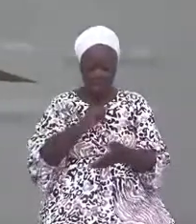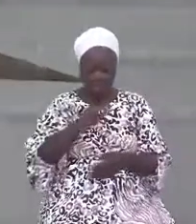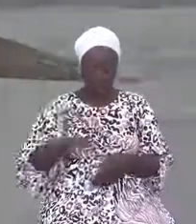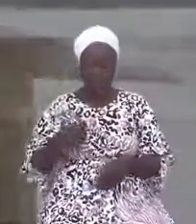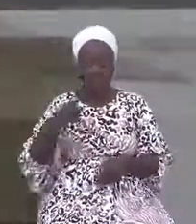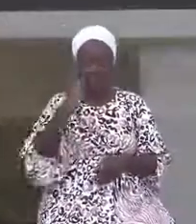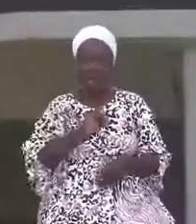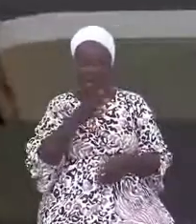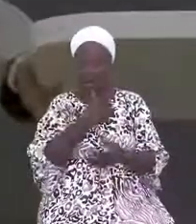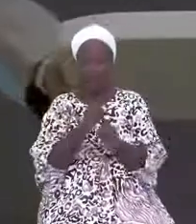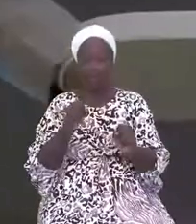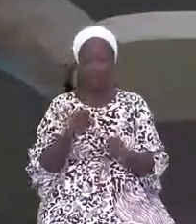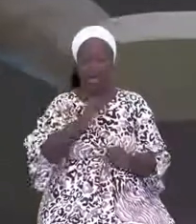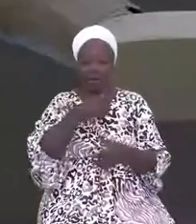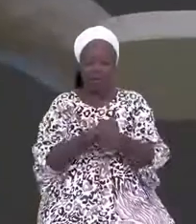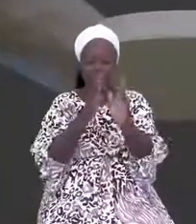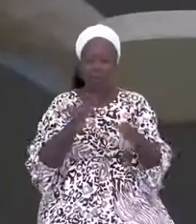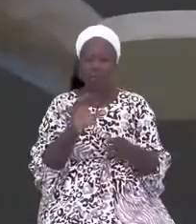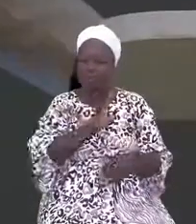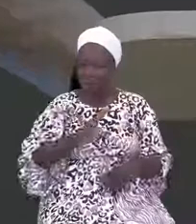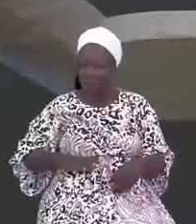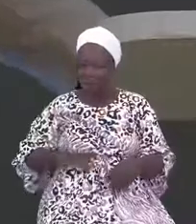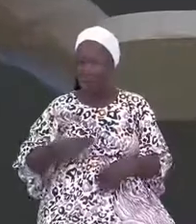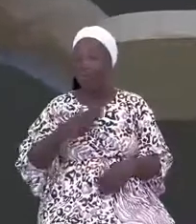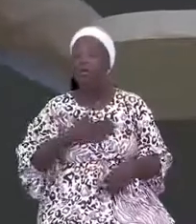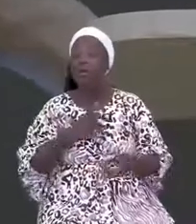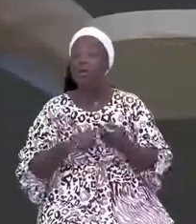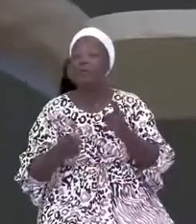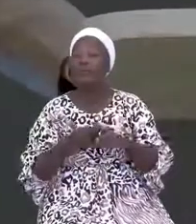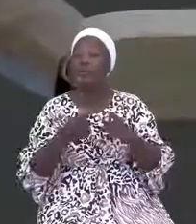de Christ. Mon ami, qu'est-ce que tu as quitté?